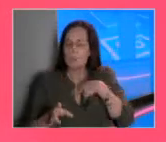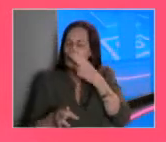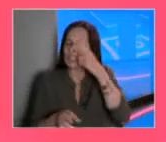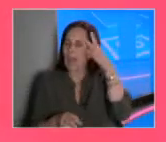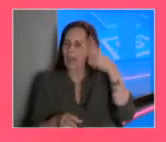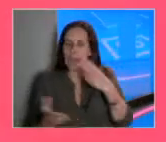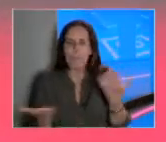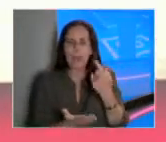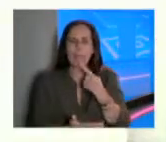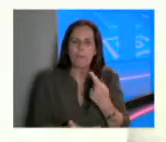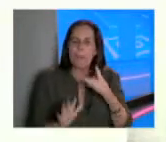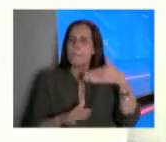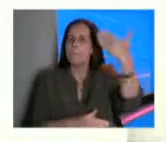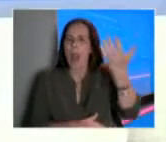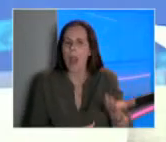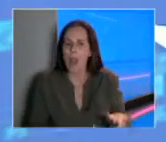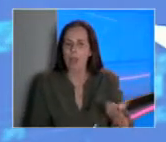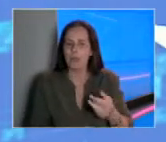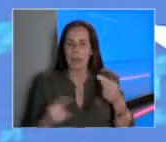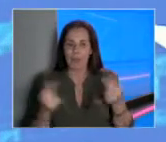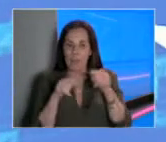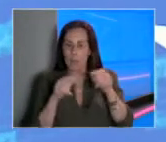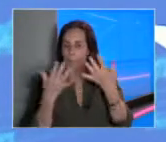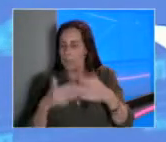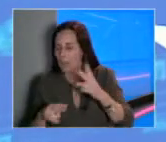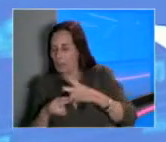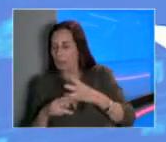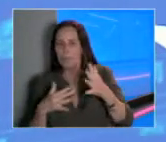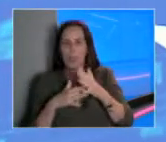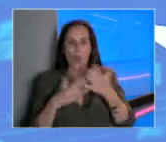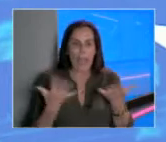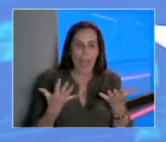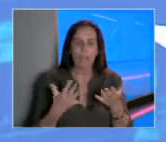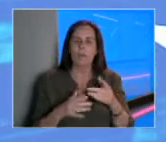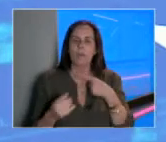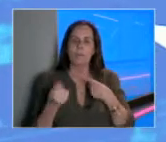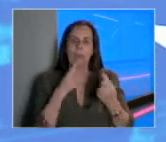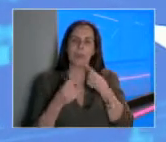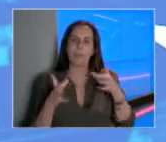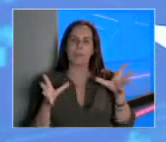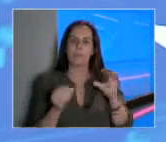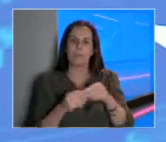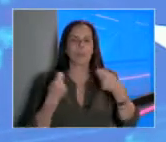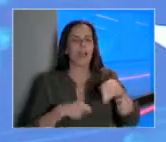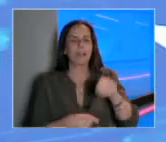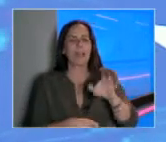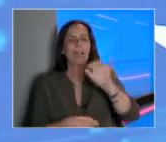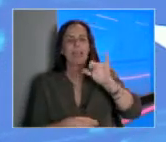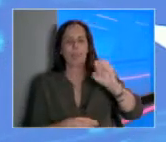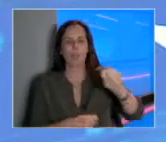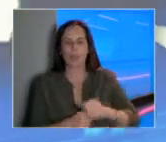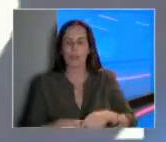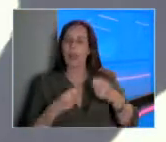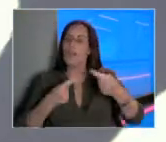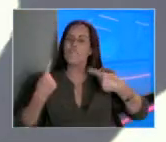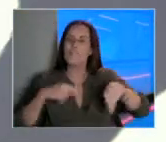להבין מה זה אומר, לאן פנינו מועדות, הוויכוח הזה על מספר הבדיקות, איך ולמה. על כך אנחנו רוצים לשוחח עם חברת הכנסת טלי פלוסקוב,